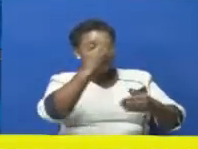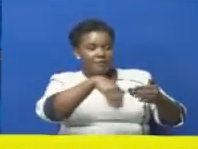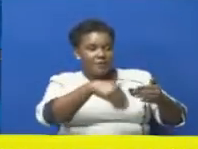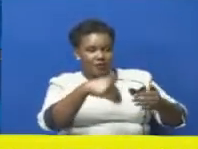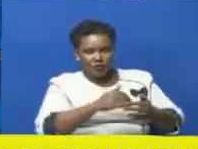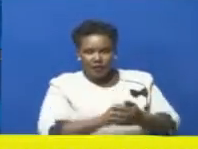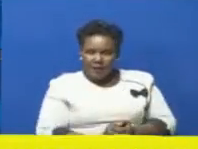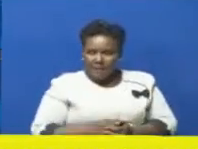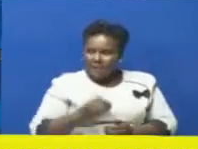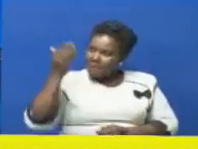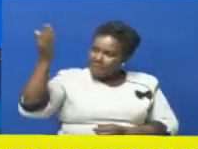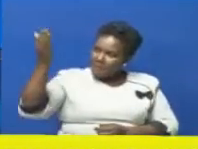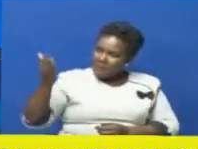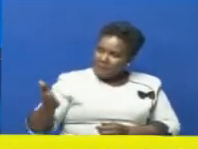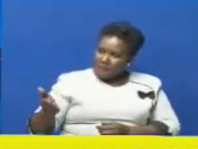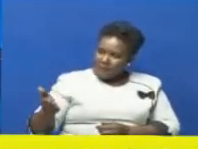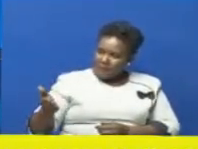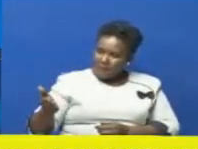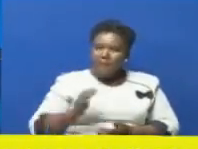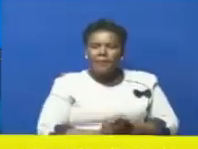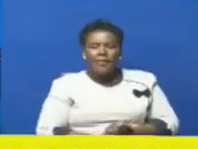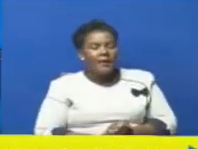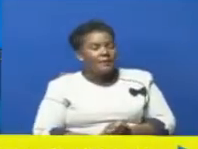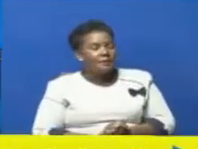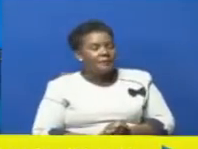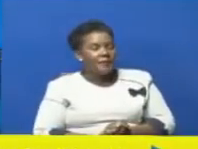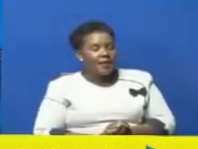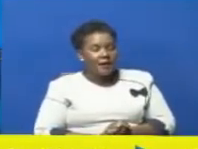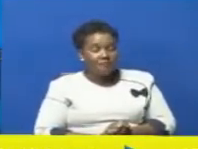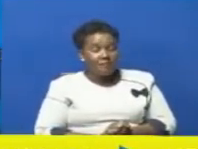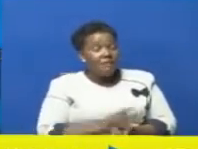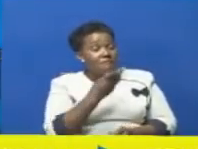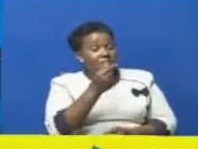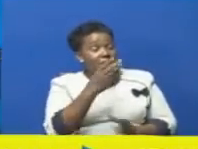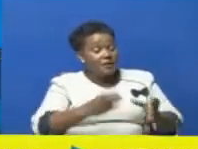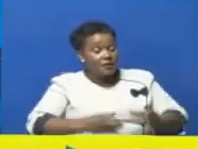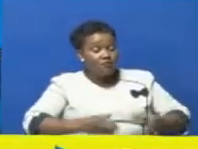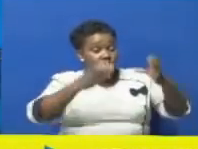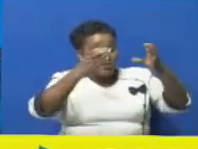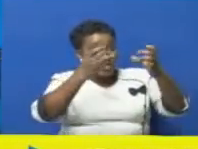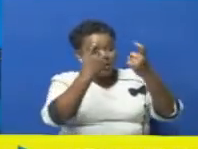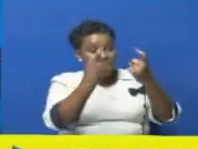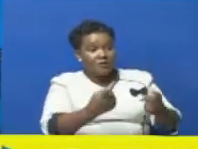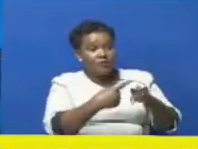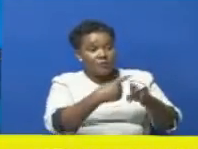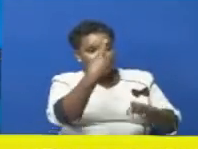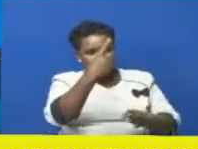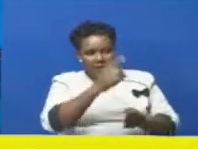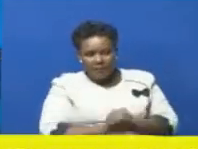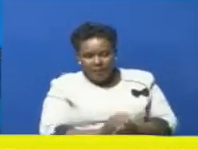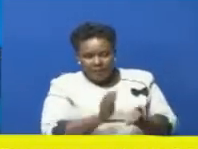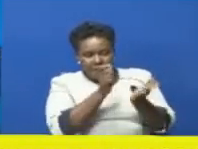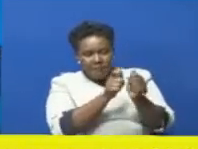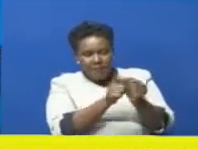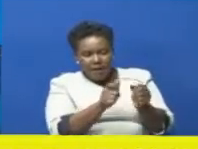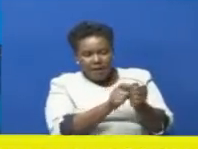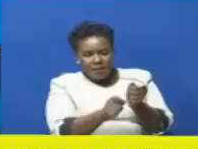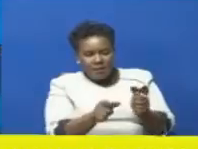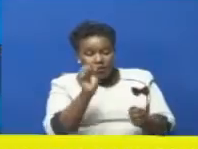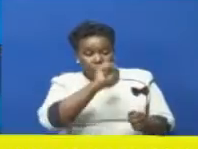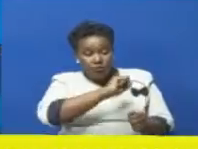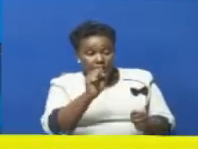Biashara, na hii ni kwa gunia la kilo 100. Tuanze na mahindi. Mahindi kwa bei ya chini Songea